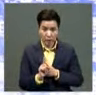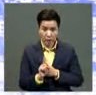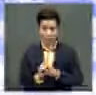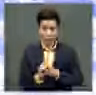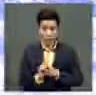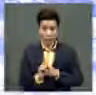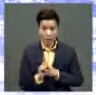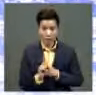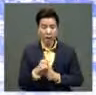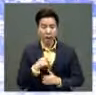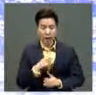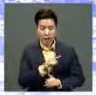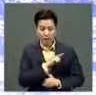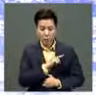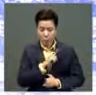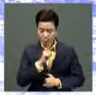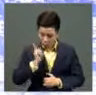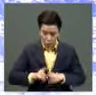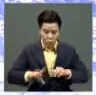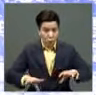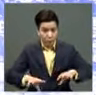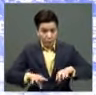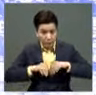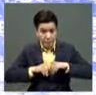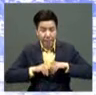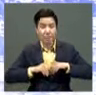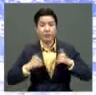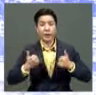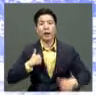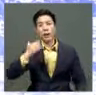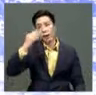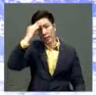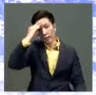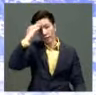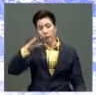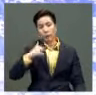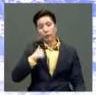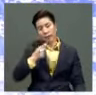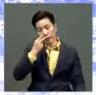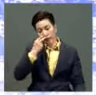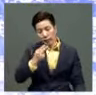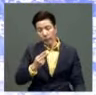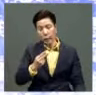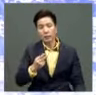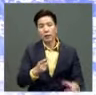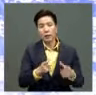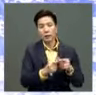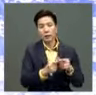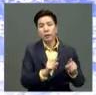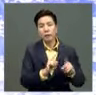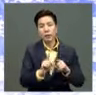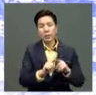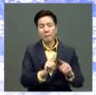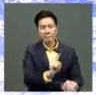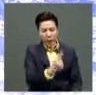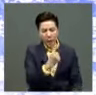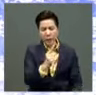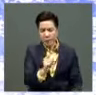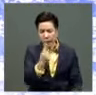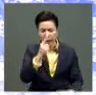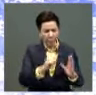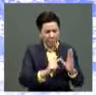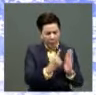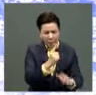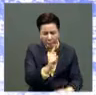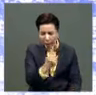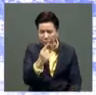ของการรับผิดชอบไม่ได้อย่างที่ว่าแล้วเราก็รับทราบแล้วเราก็มองเห็นว่าหลายเรื่องเป็นเรื่องใหม่หลายเรื่องเป็นเรื่องที่เ